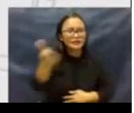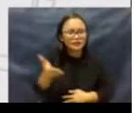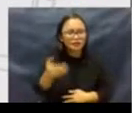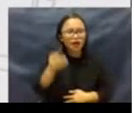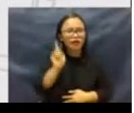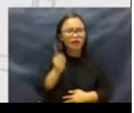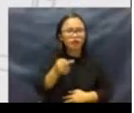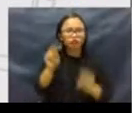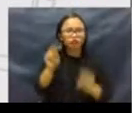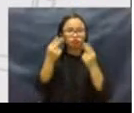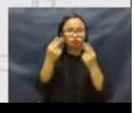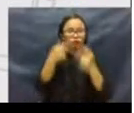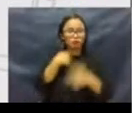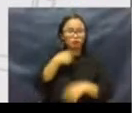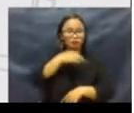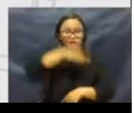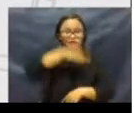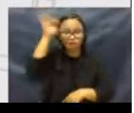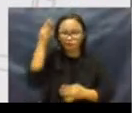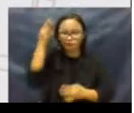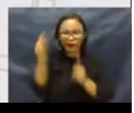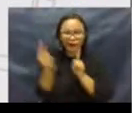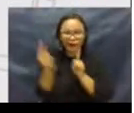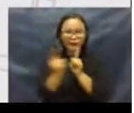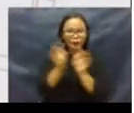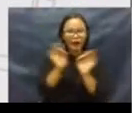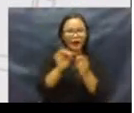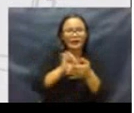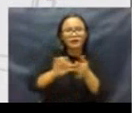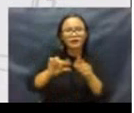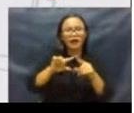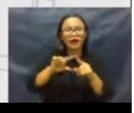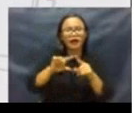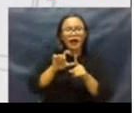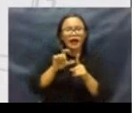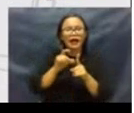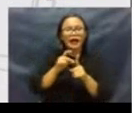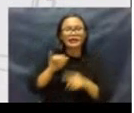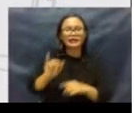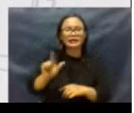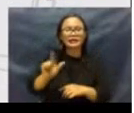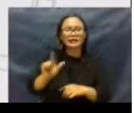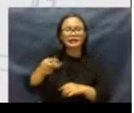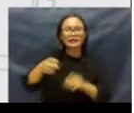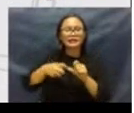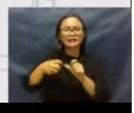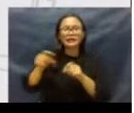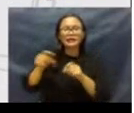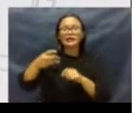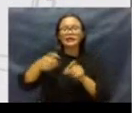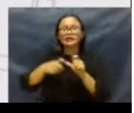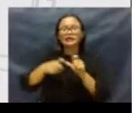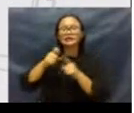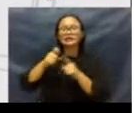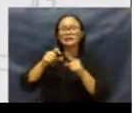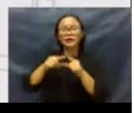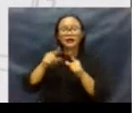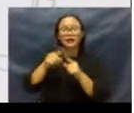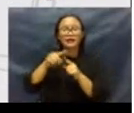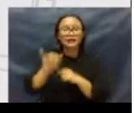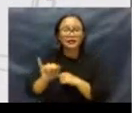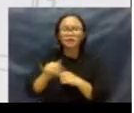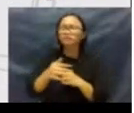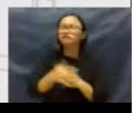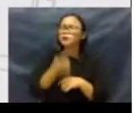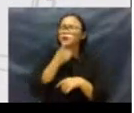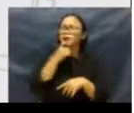belum ketemu di episode 1. Nama saya Adi Respati, saya adalah Head of Program dari WebSIS4EDU. WebSIS4EDU